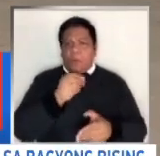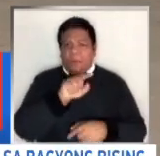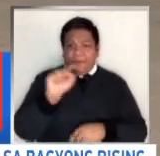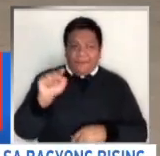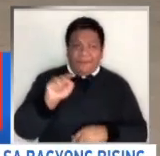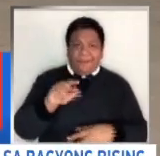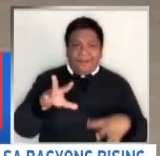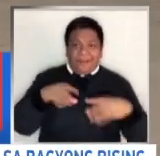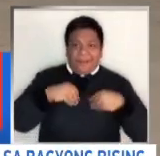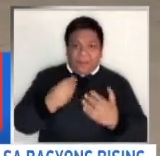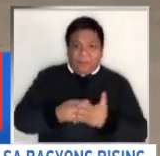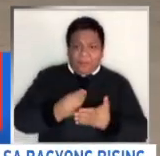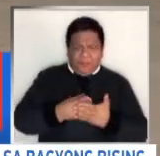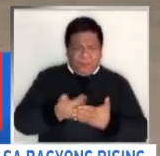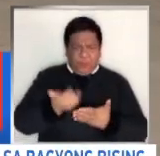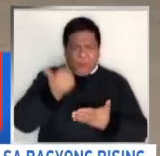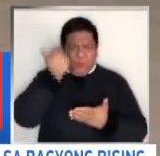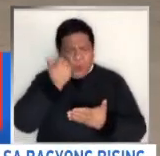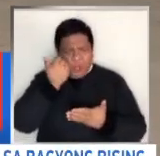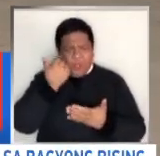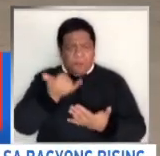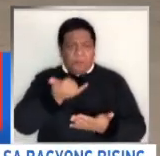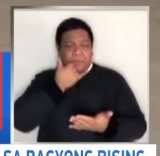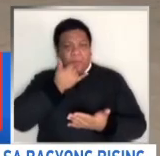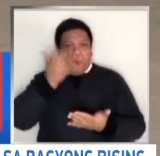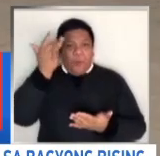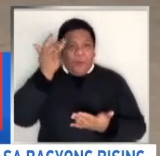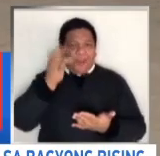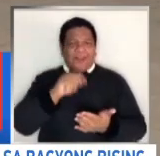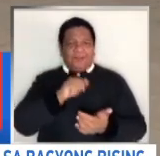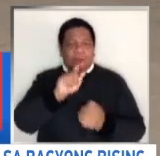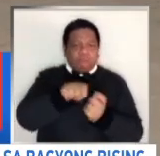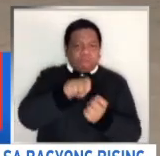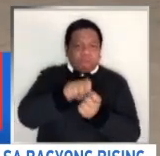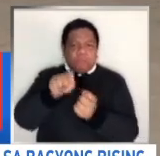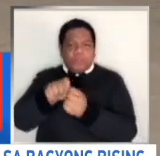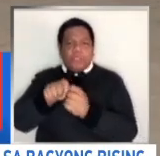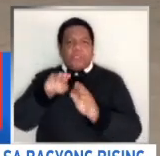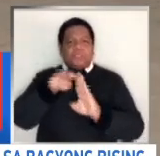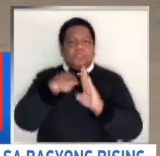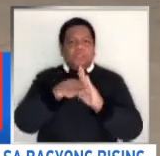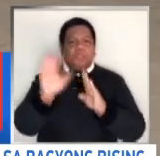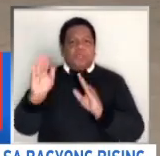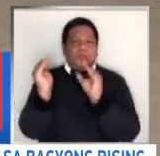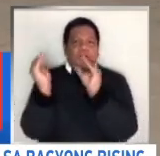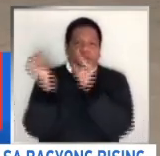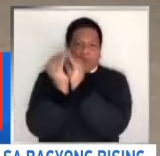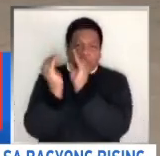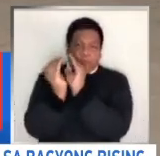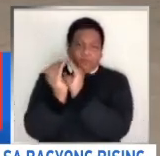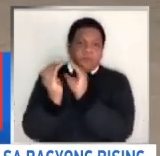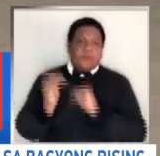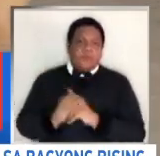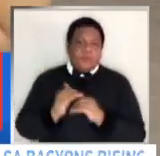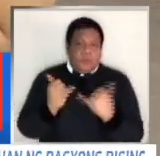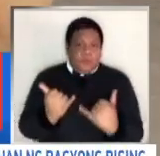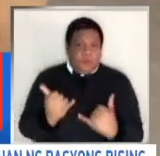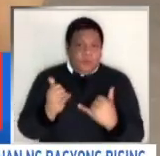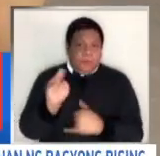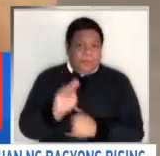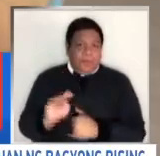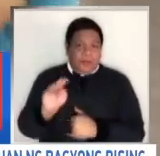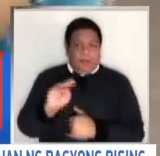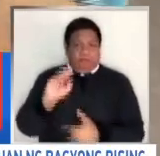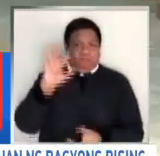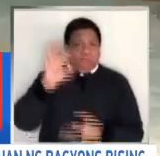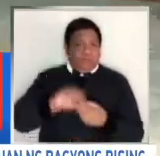yung mga ayudang nakuha dahil sa ilang inaccuracies sa listahan ng DSWD. Para sa ngayong Lunes, 1,552 na